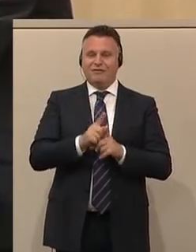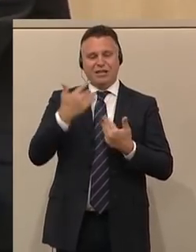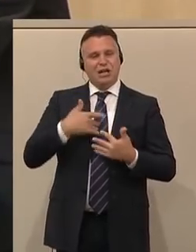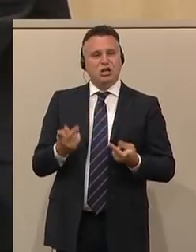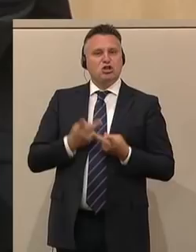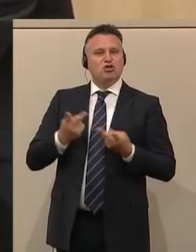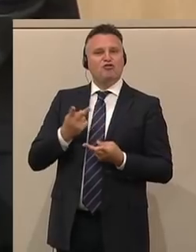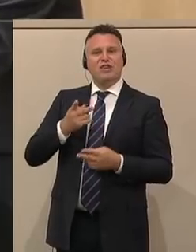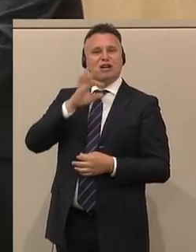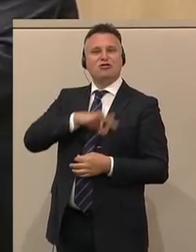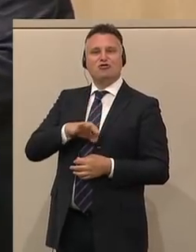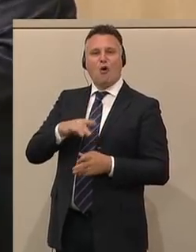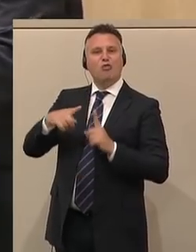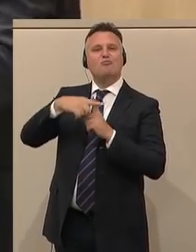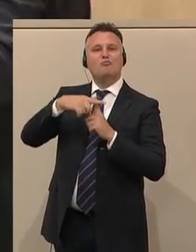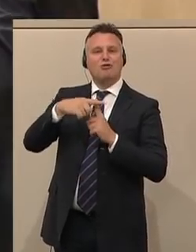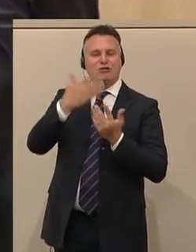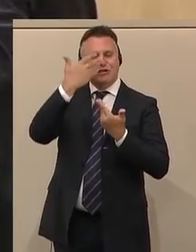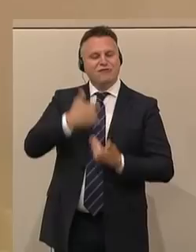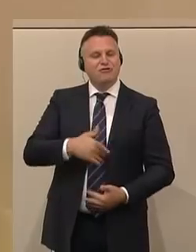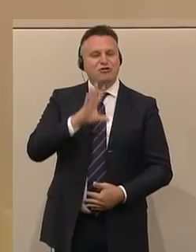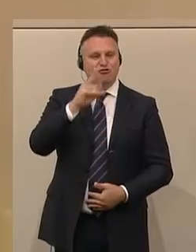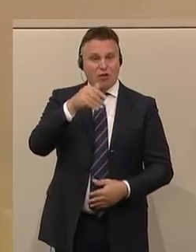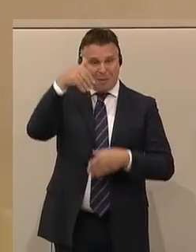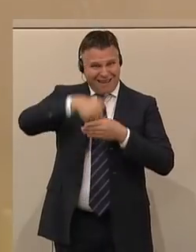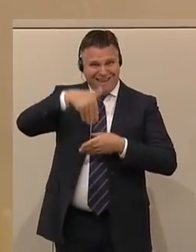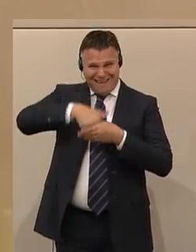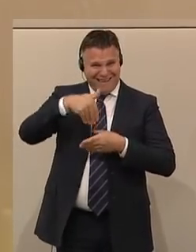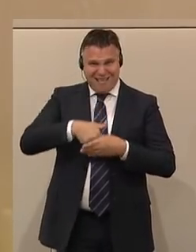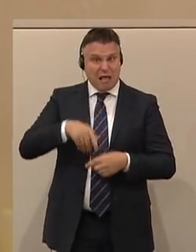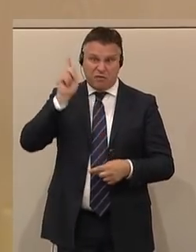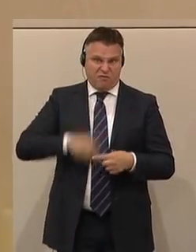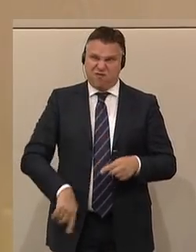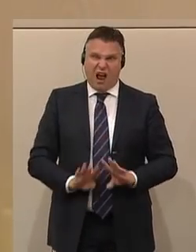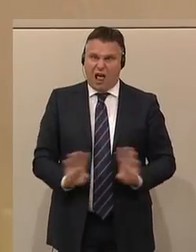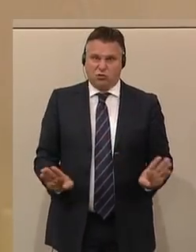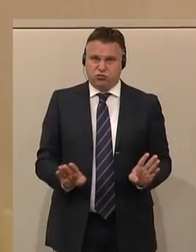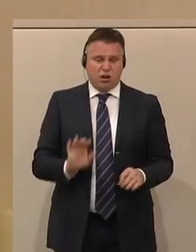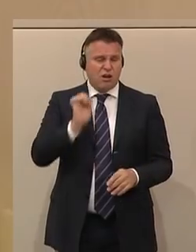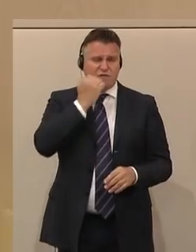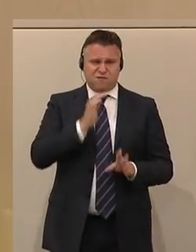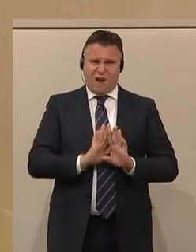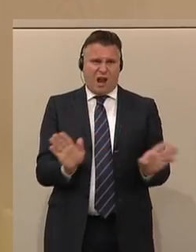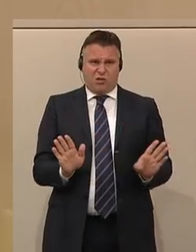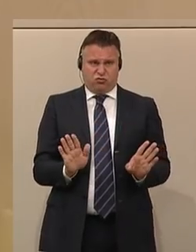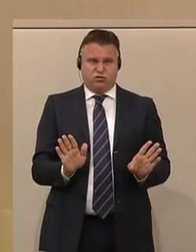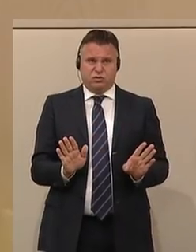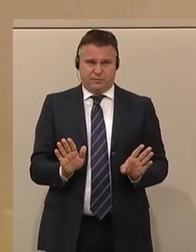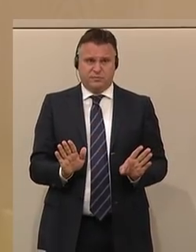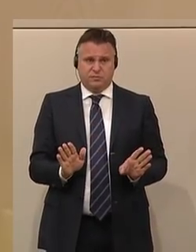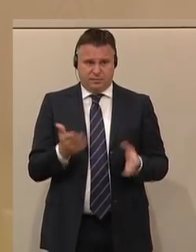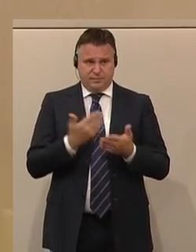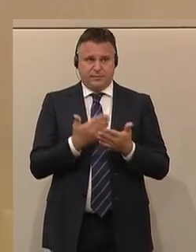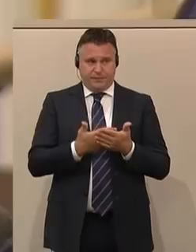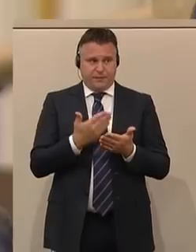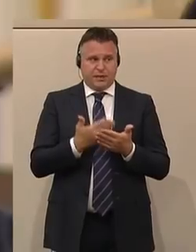Schwiegersohns. Aber in der Essenz ist es falsch. Und um in biblischen Worten zu sprechen, weil hier